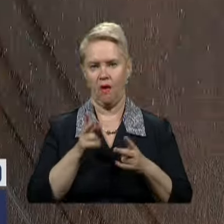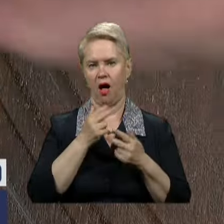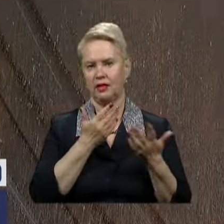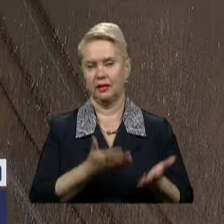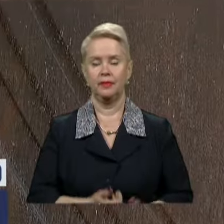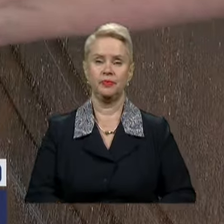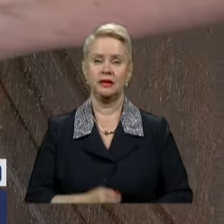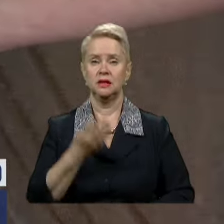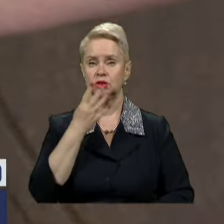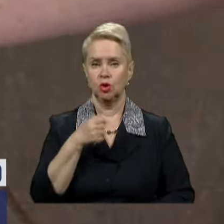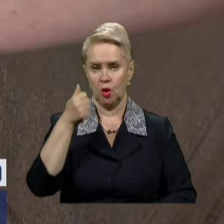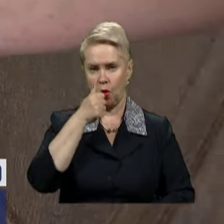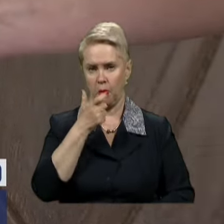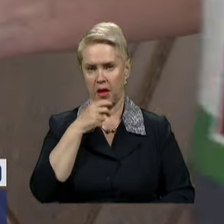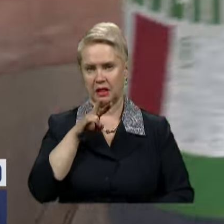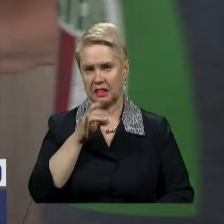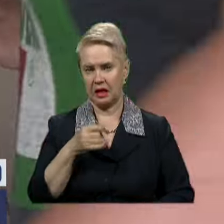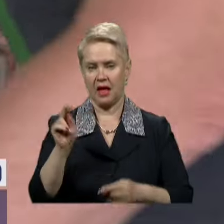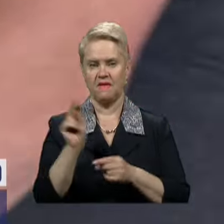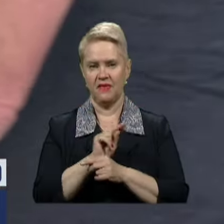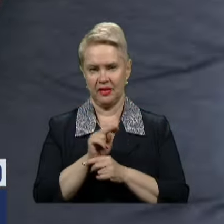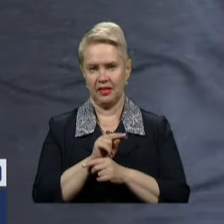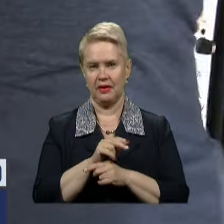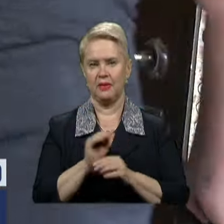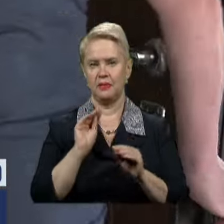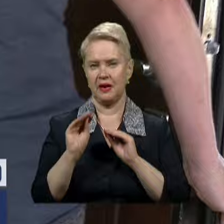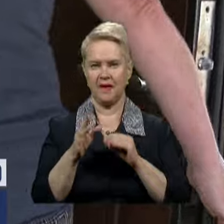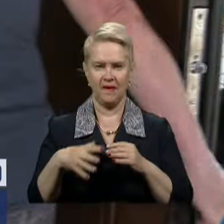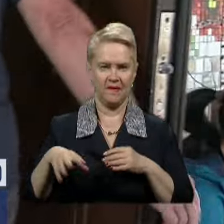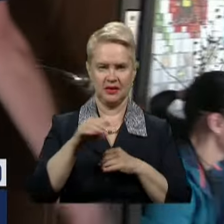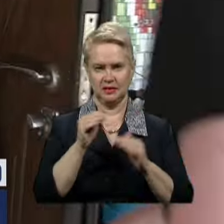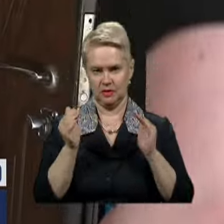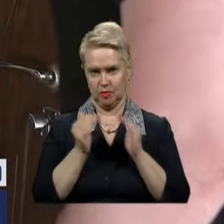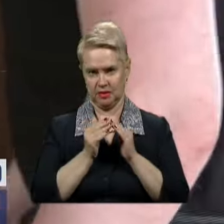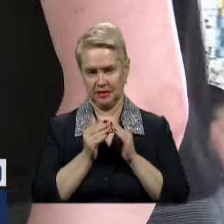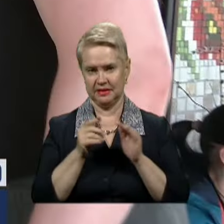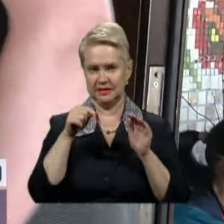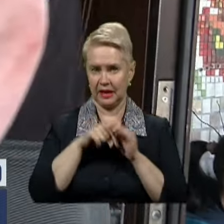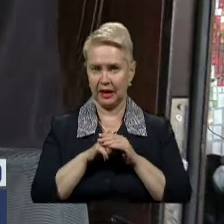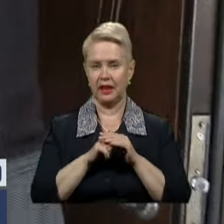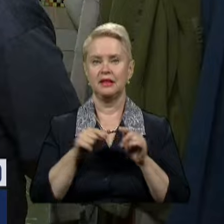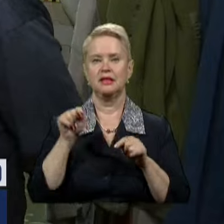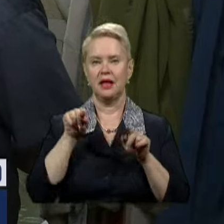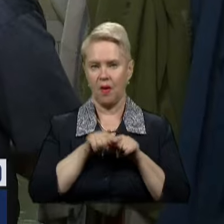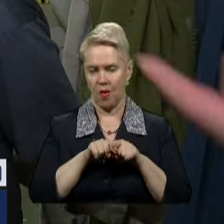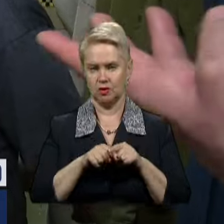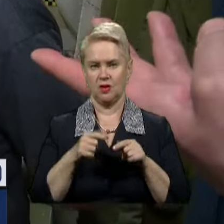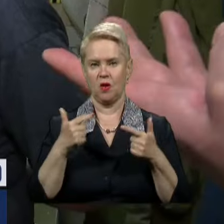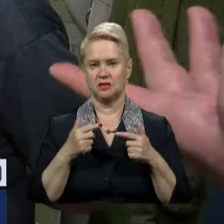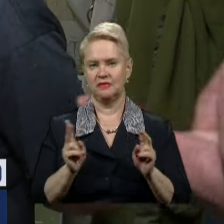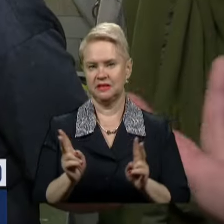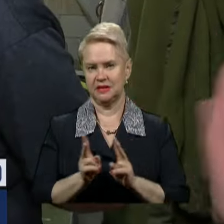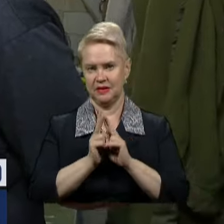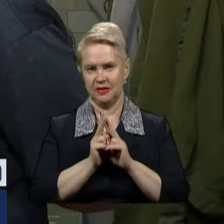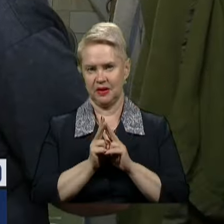ангела. За 4 роки пані Наталія відремонтувала і прикрасила увесь будинок. Із середини також. На вході гостей